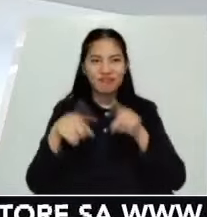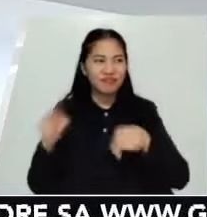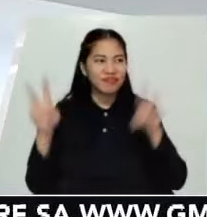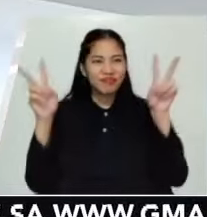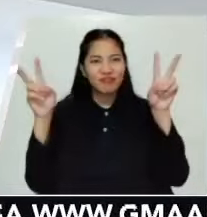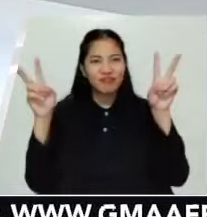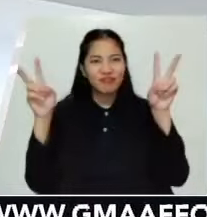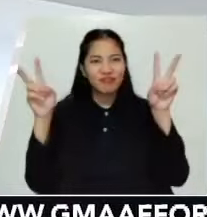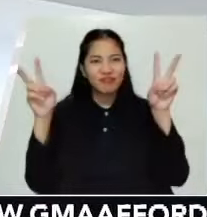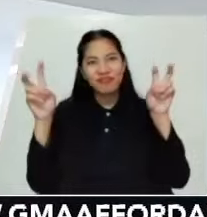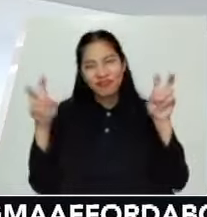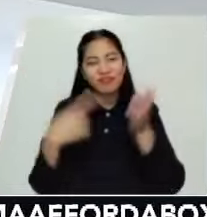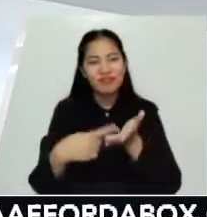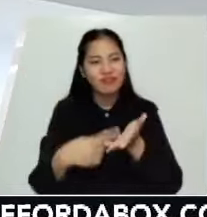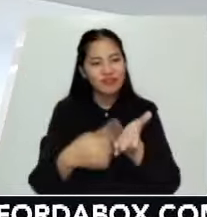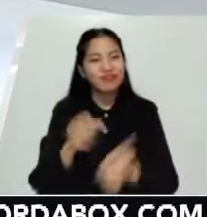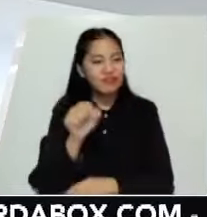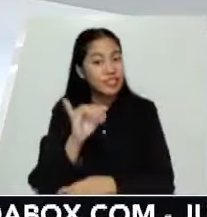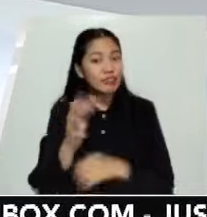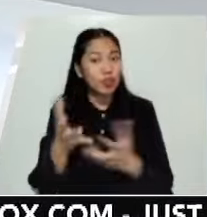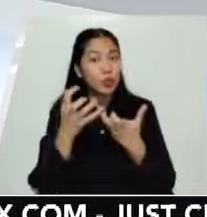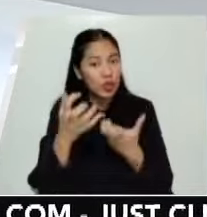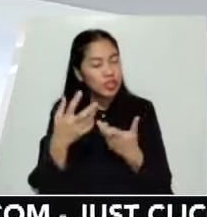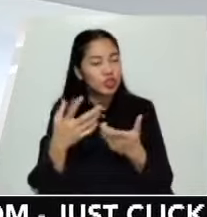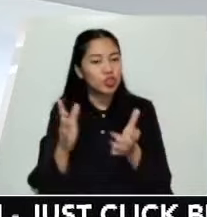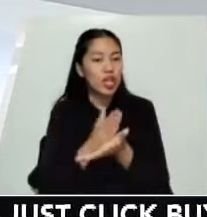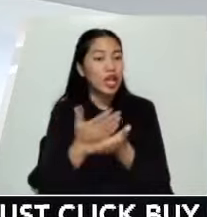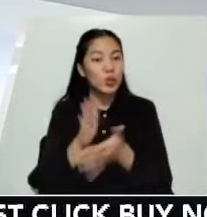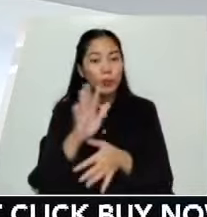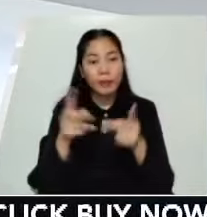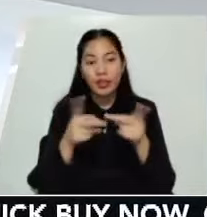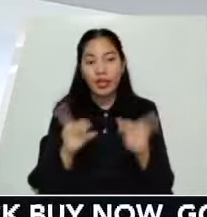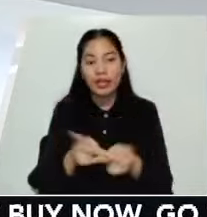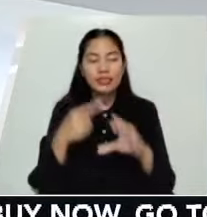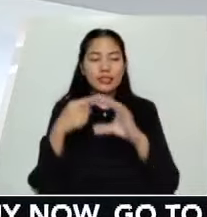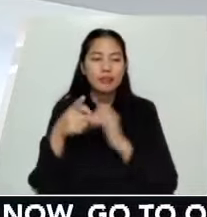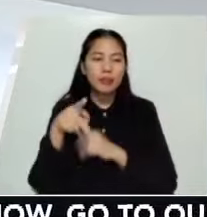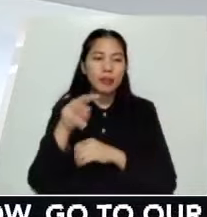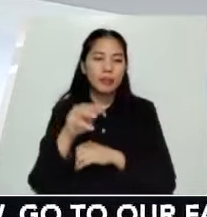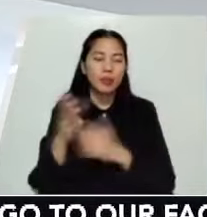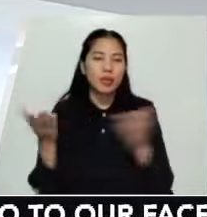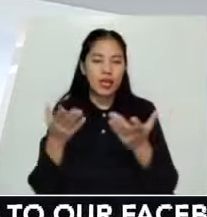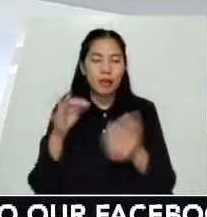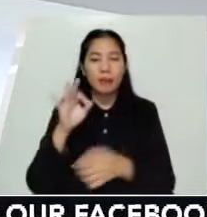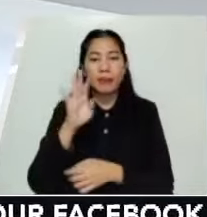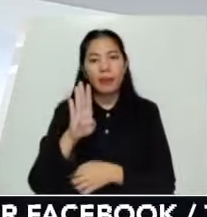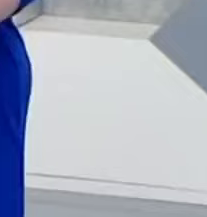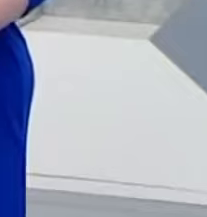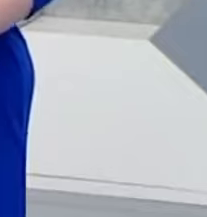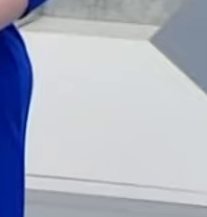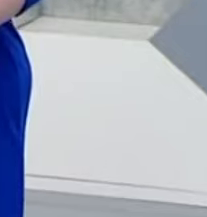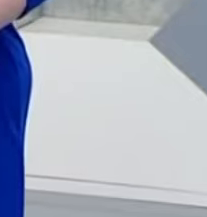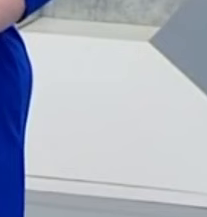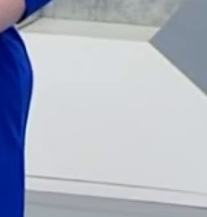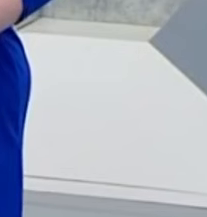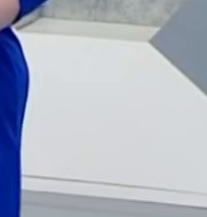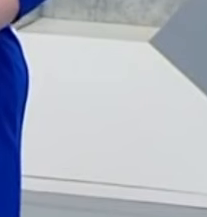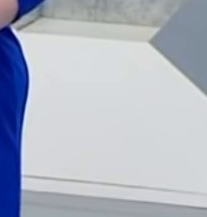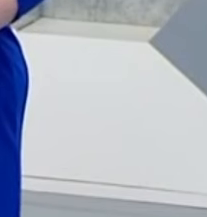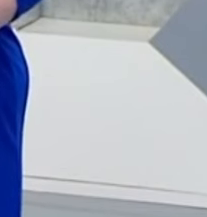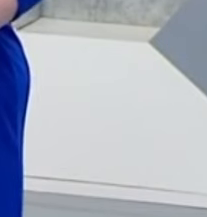at kung may mga nais din po kayong maibalita sa inyong lugar, mag-PM na sa Facebook page ng Balitang Hali.